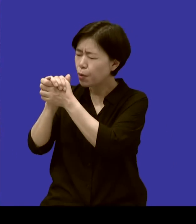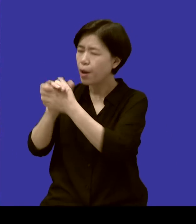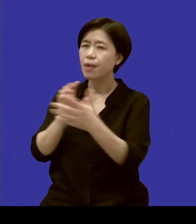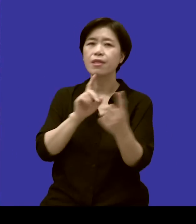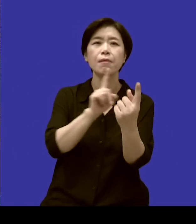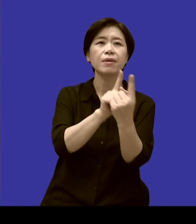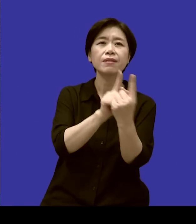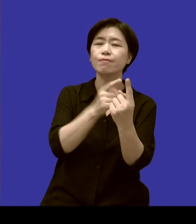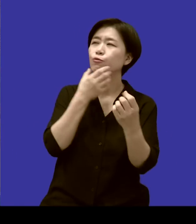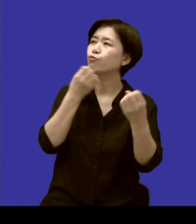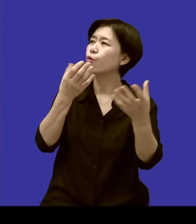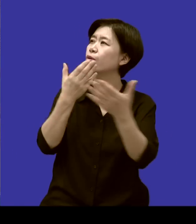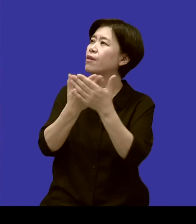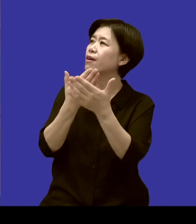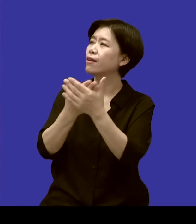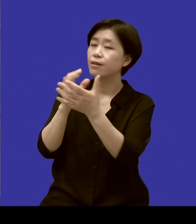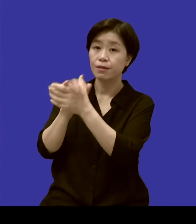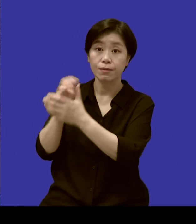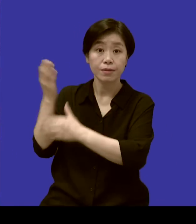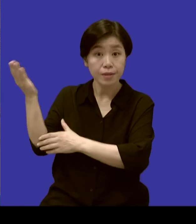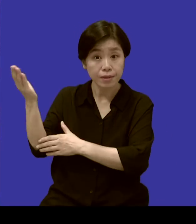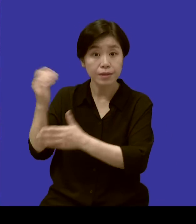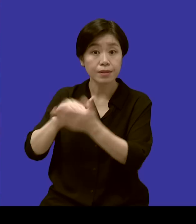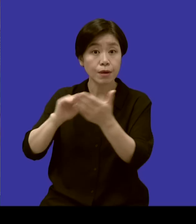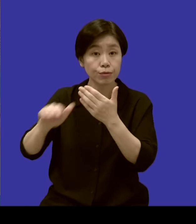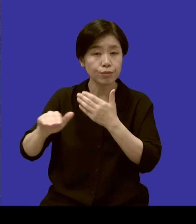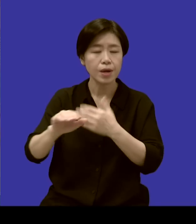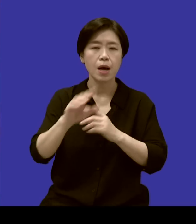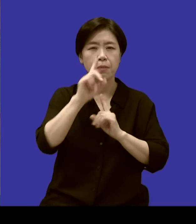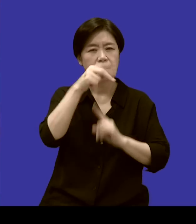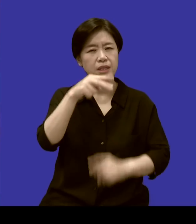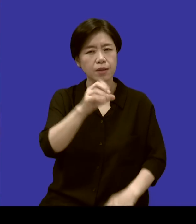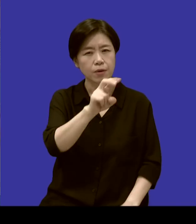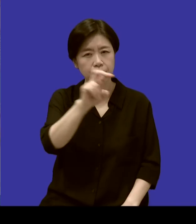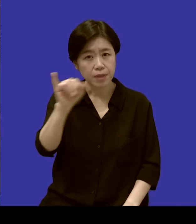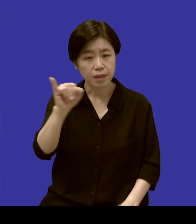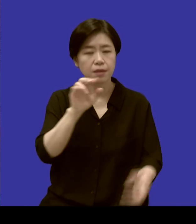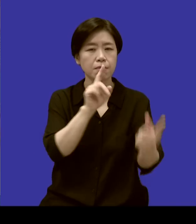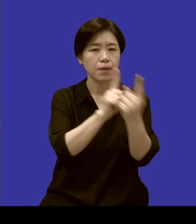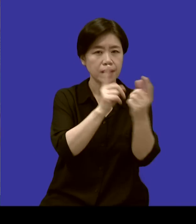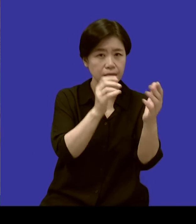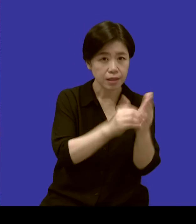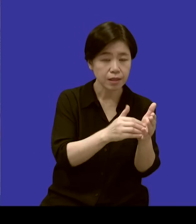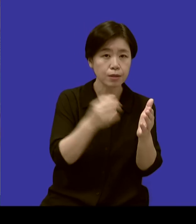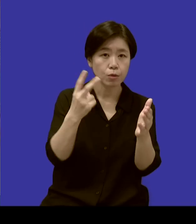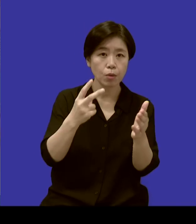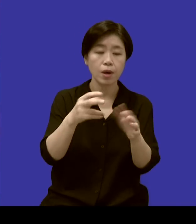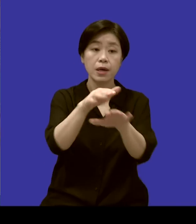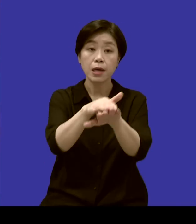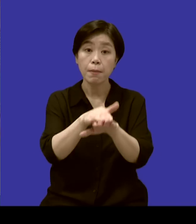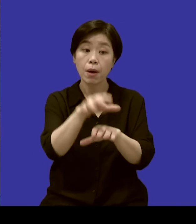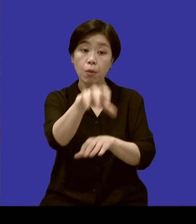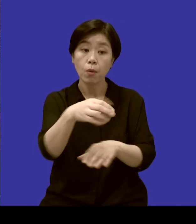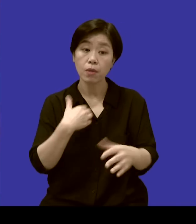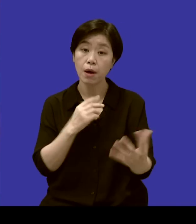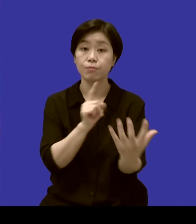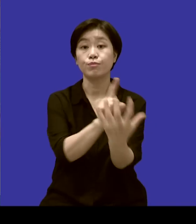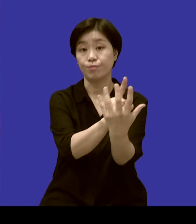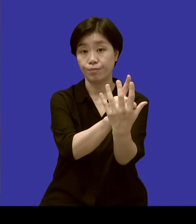그러다 보니까 또 이제 이성민 씨도 만나게 하시고 또 이제 연예인 예배하는 곳에도 몇 번 제가 갔고 그러다 보니까 또